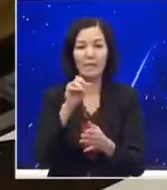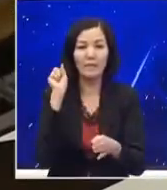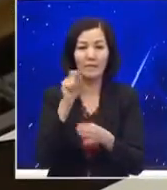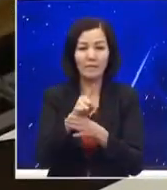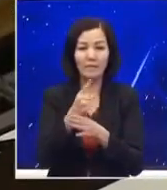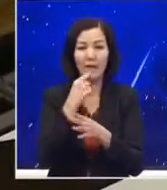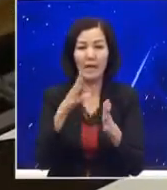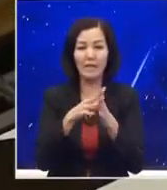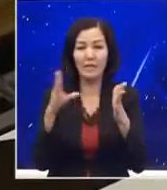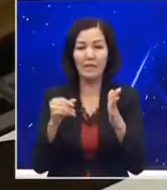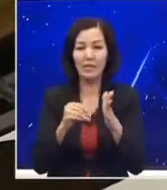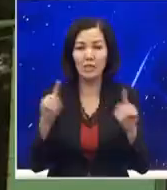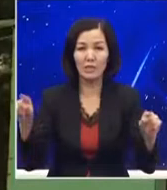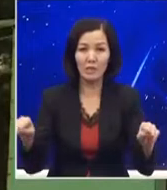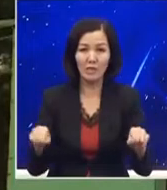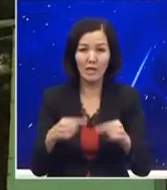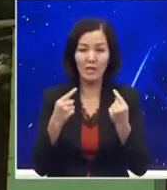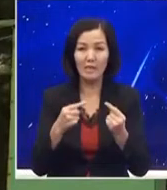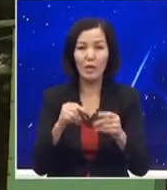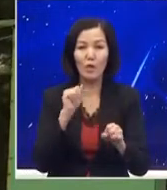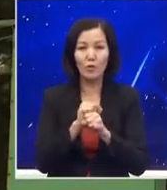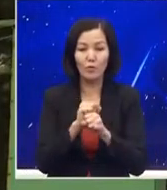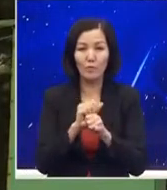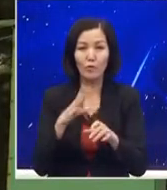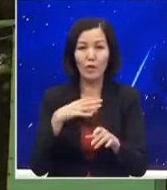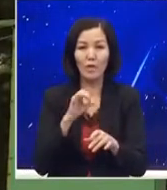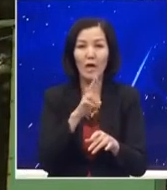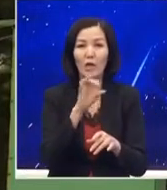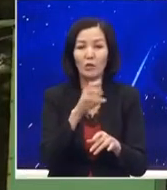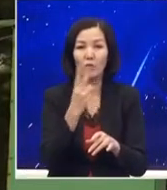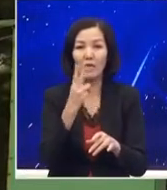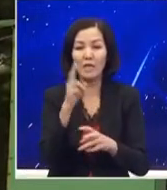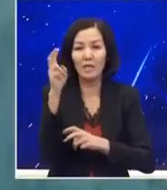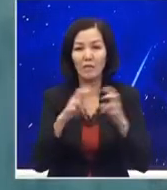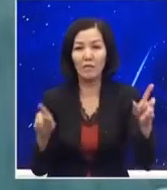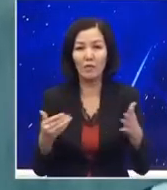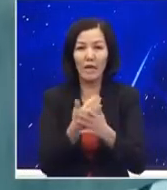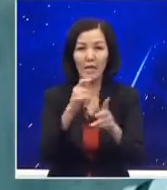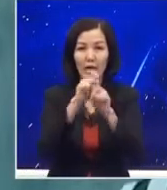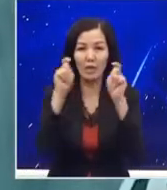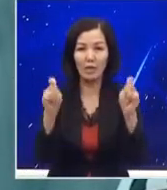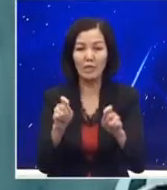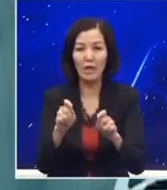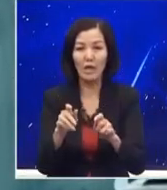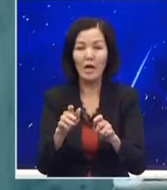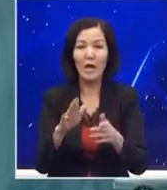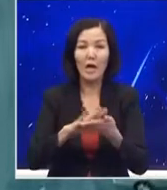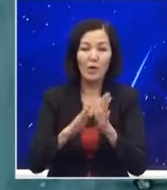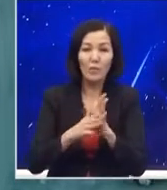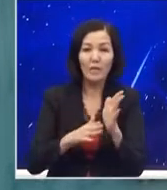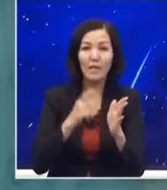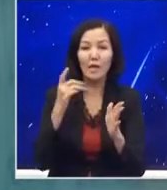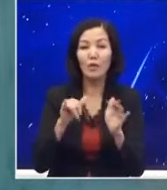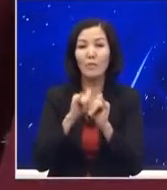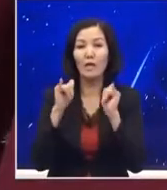қызылшасын өсіру қайта жаңғырып, тоқтап тұрған ақсу, көксу қант зауыттары іске қосылды. Бұның бәрі аймақтың әлеуметтік-экономикалық